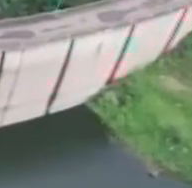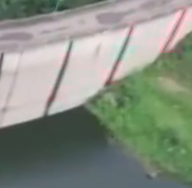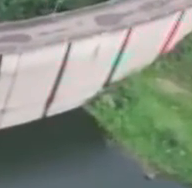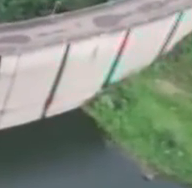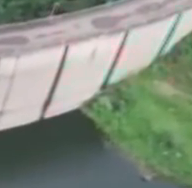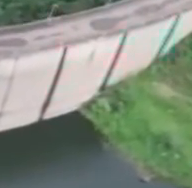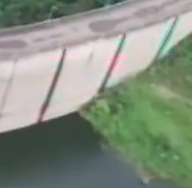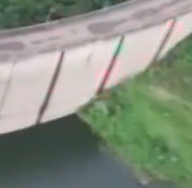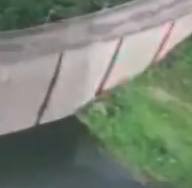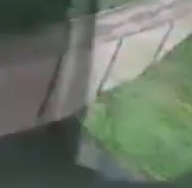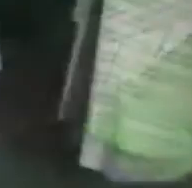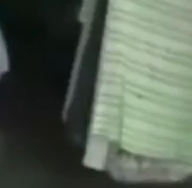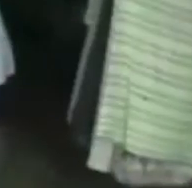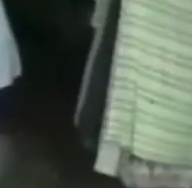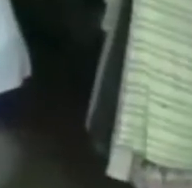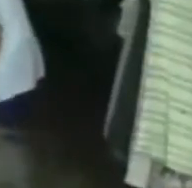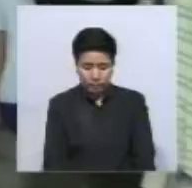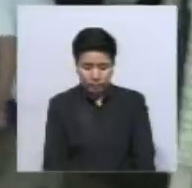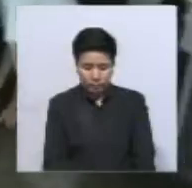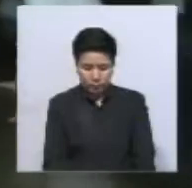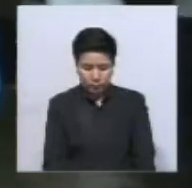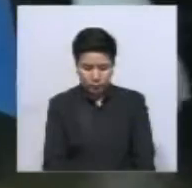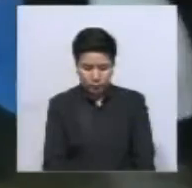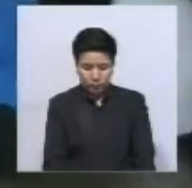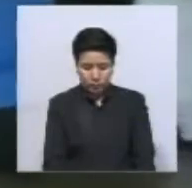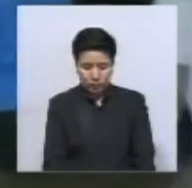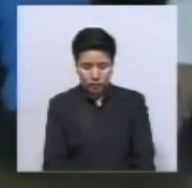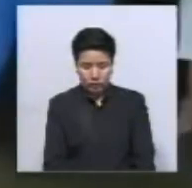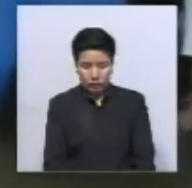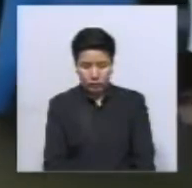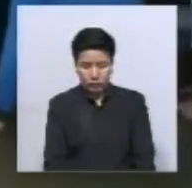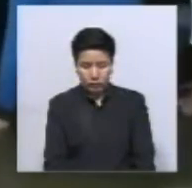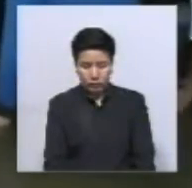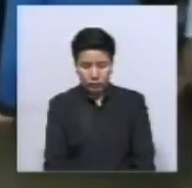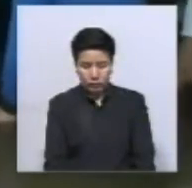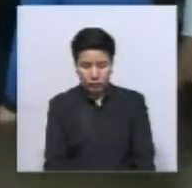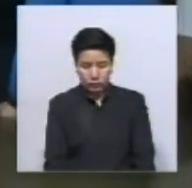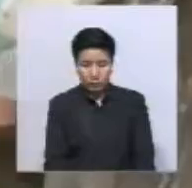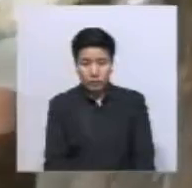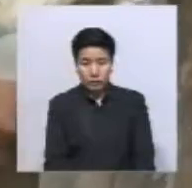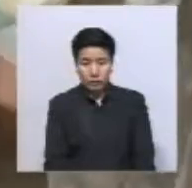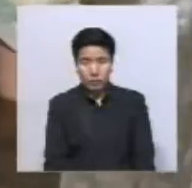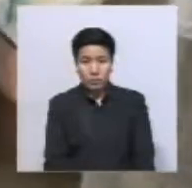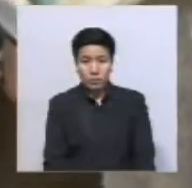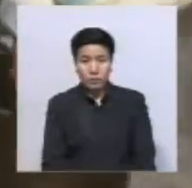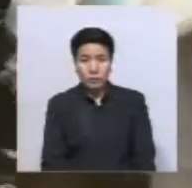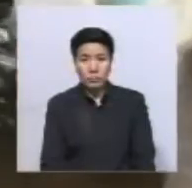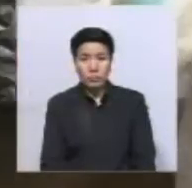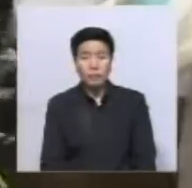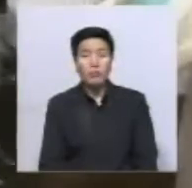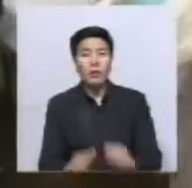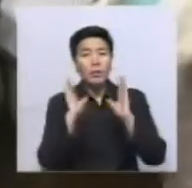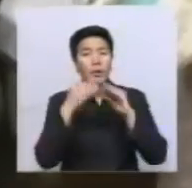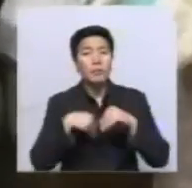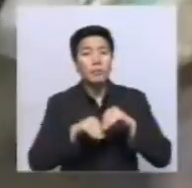วดเร็วหากปัญหาเกิดขึ้นพร้อมให้ประชาชนได้มีโอกาสร่วมกันดูแลรวมถึงหน่วยงานราชการต้องมีการประชาสัมพันธ์โดย